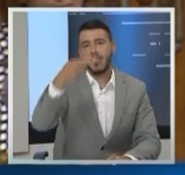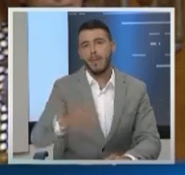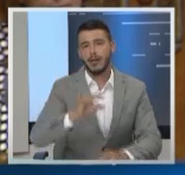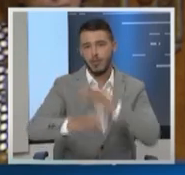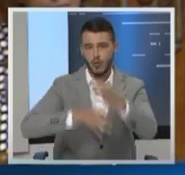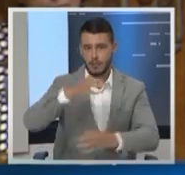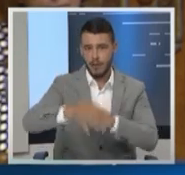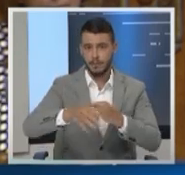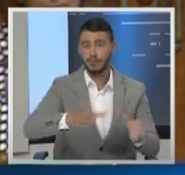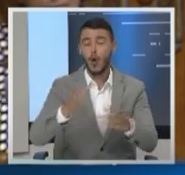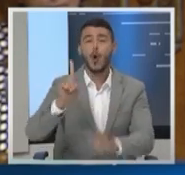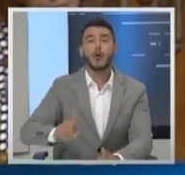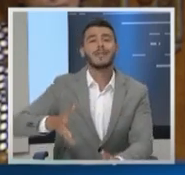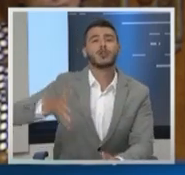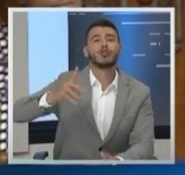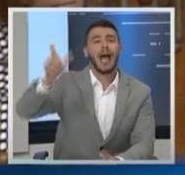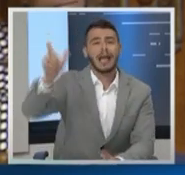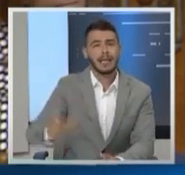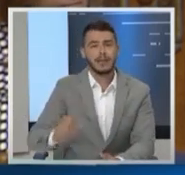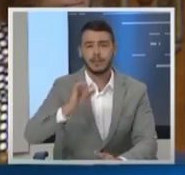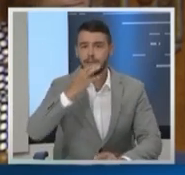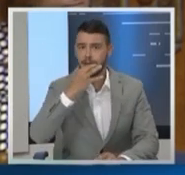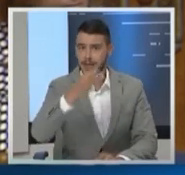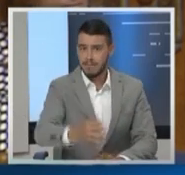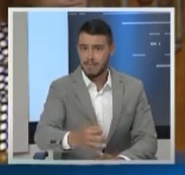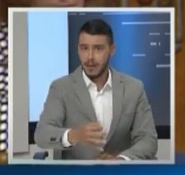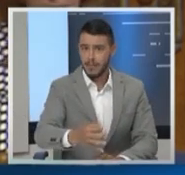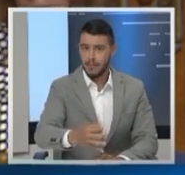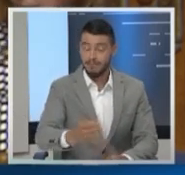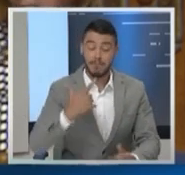Ο κύριος Μητσοτάκης αναφέρθηκε, για να μην το ξεχάσω και αυτό,